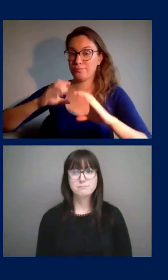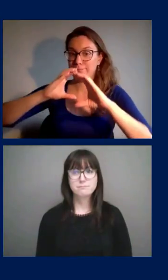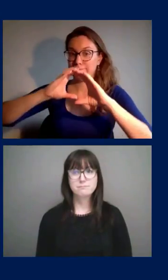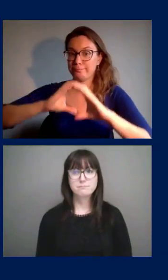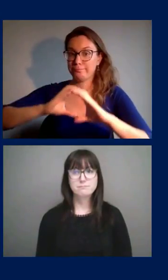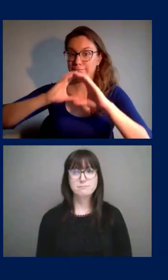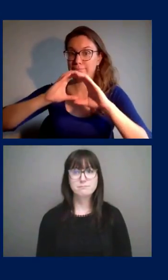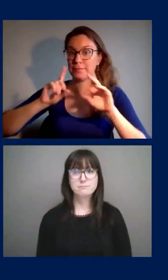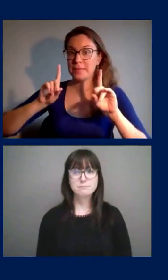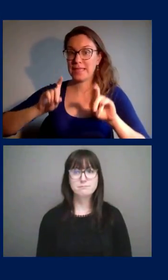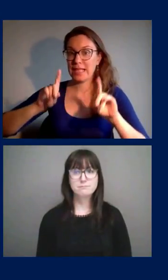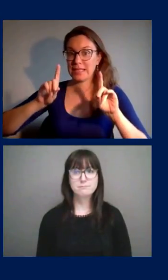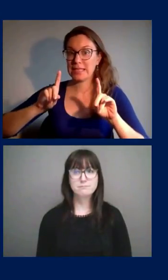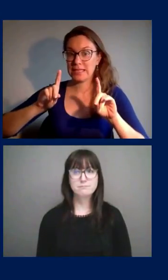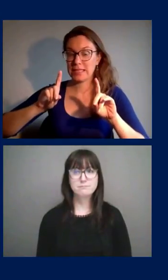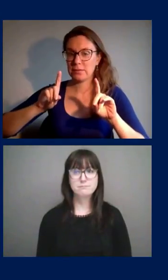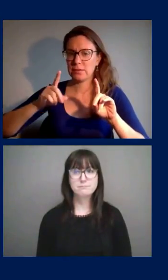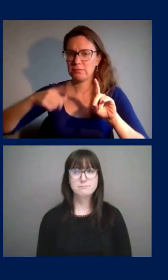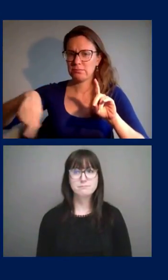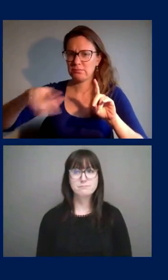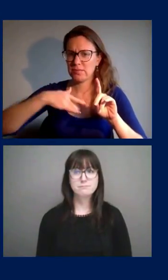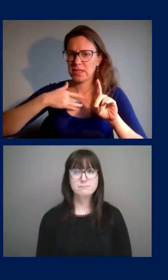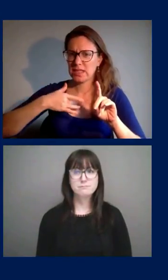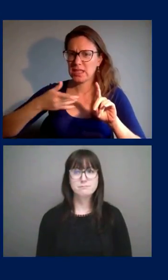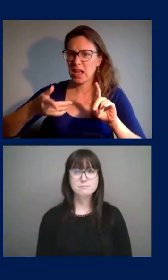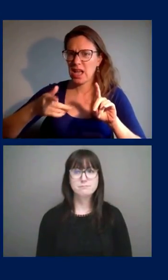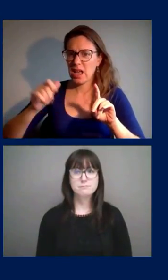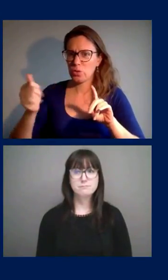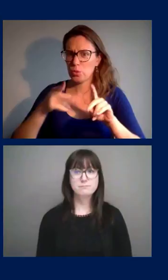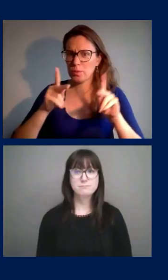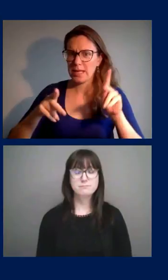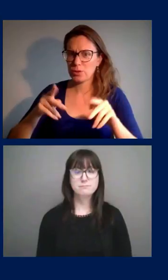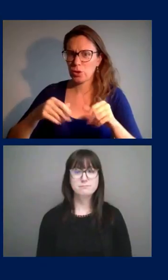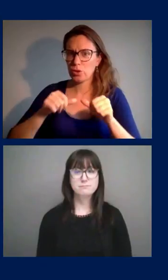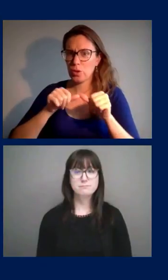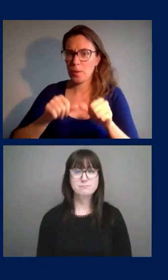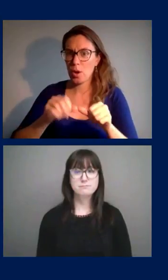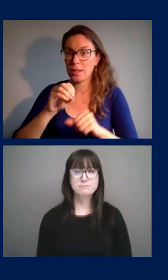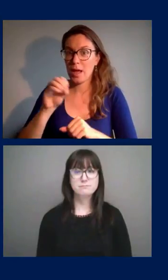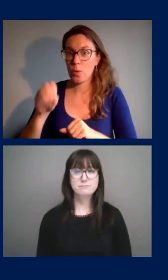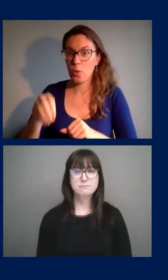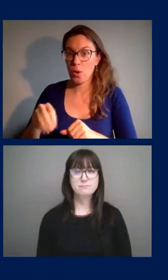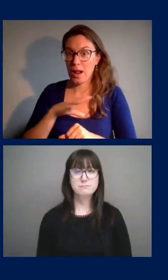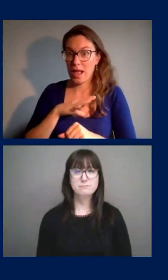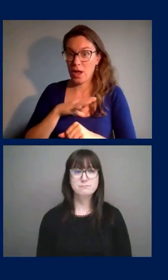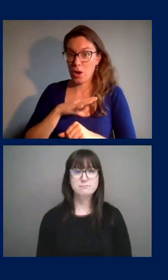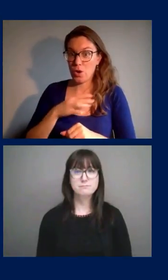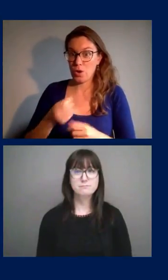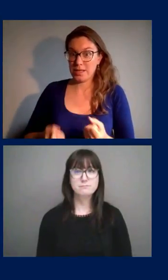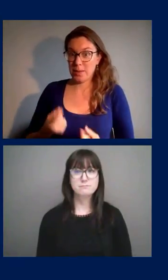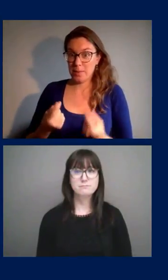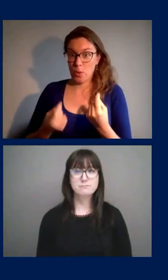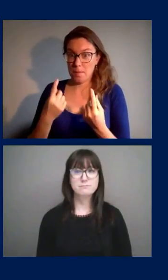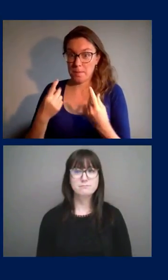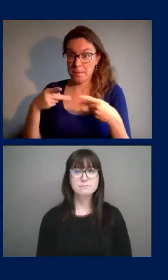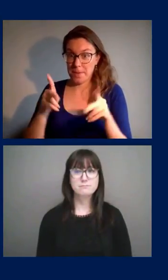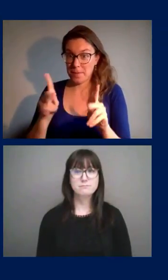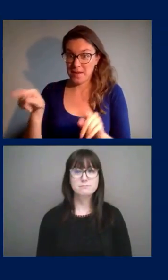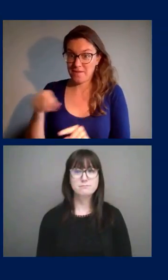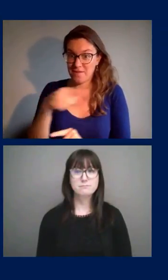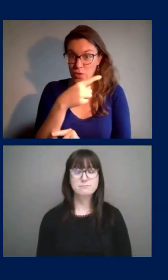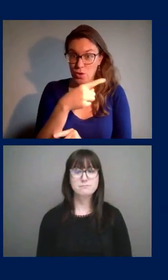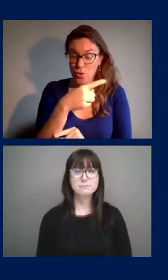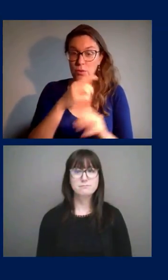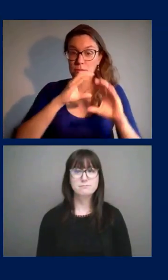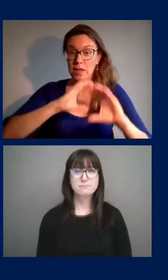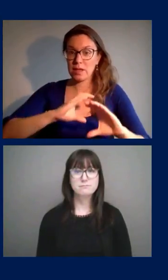ce message-là, que tous les gens, tous les résidents d'Ottawa qui sont maintenant, qui ont des symptômes, peuvent être testés? Vous avez l'impression